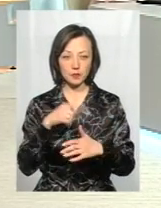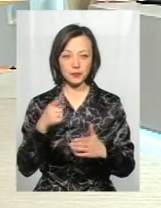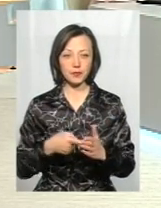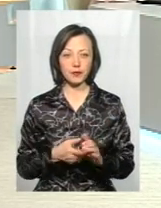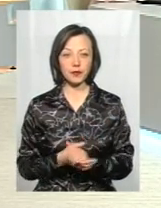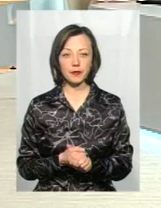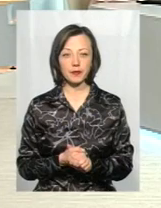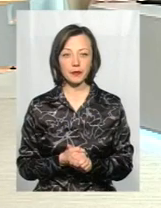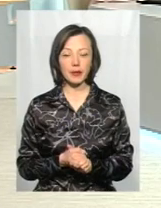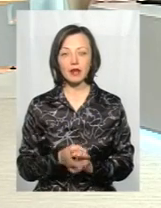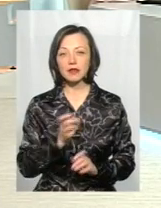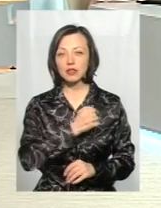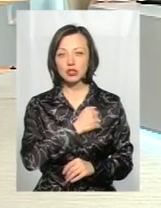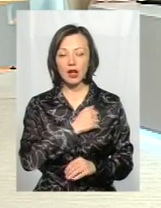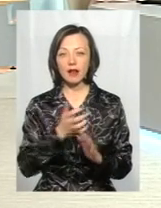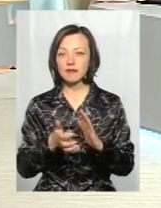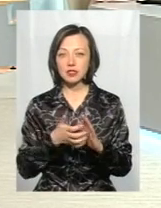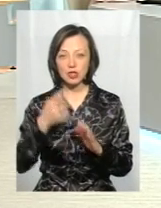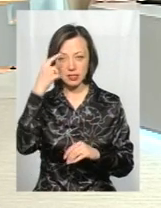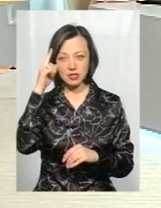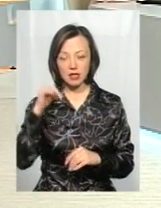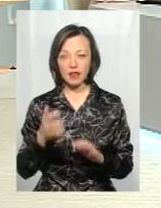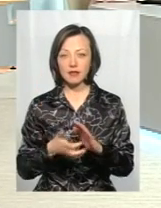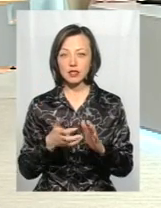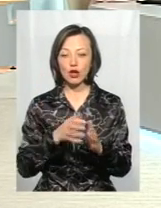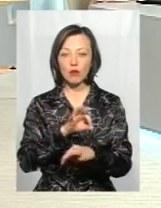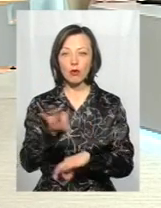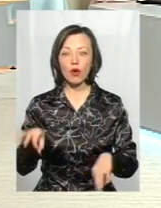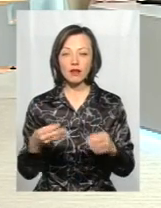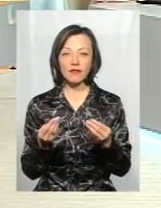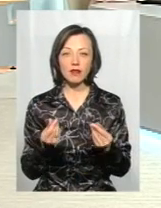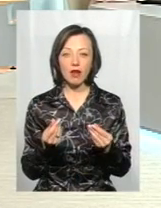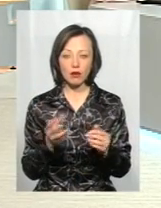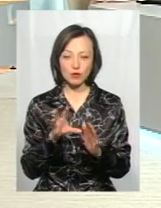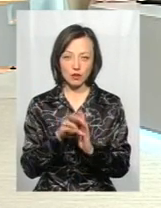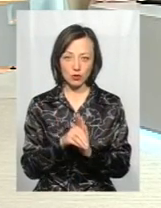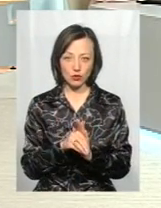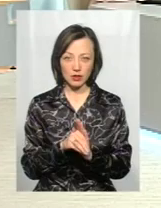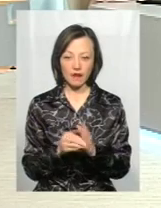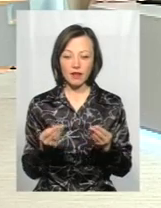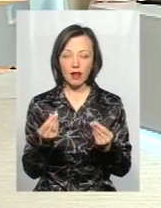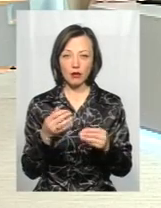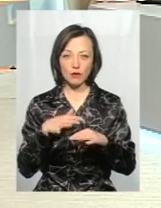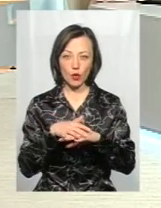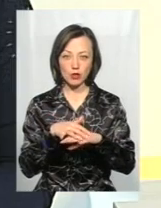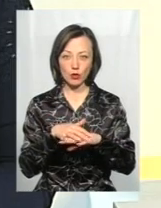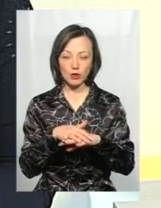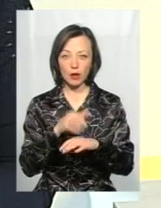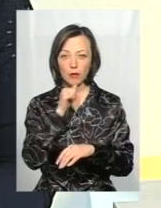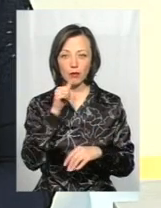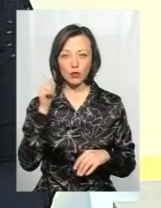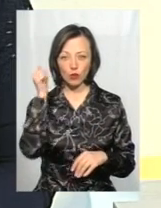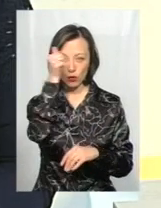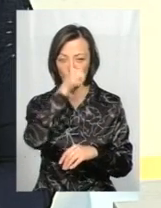не вистачає знань і не вистачає в проєктах саме от фінансової складової, фінансових розрахунків. Минулого